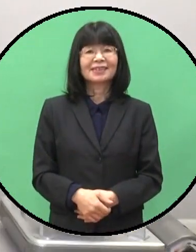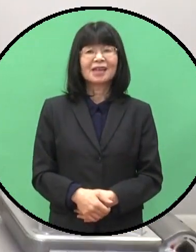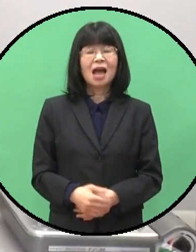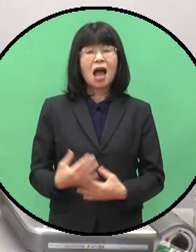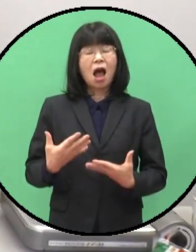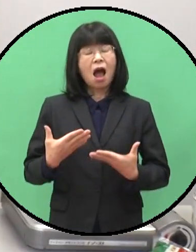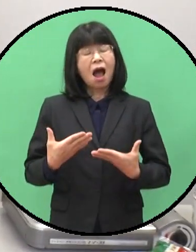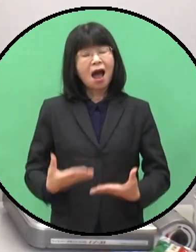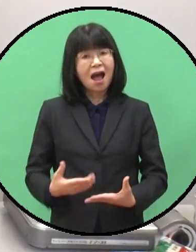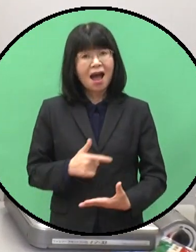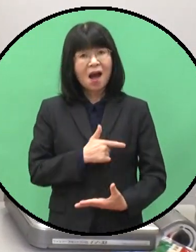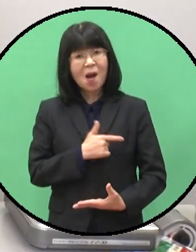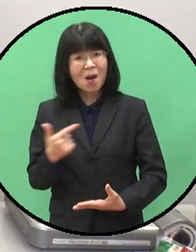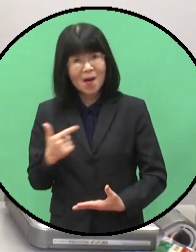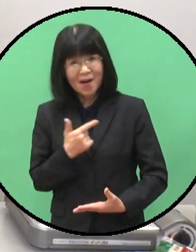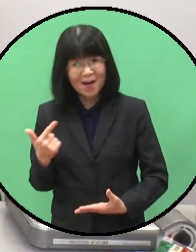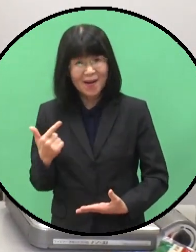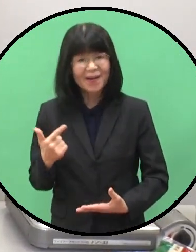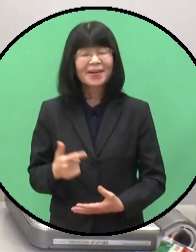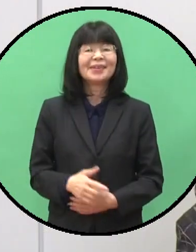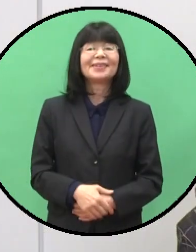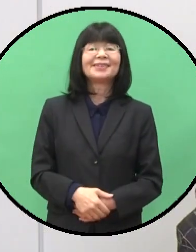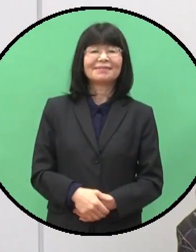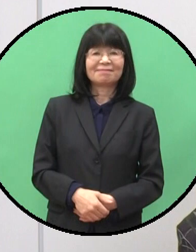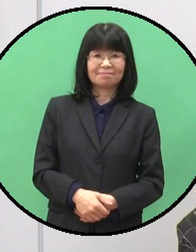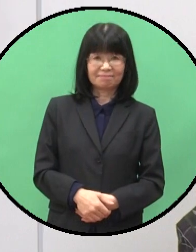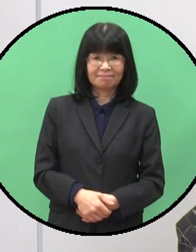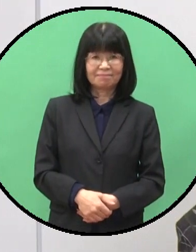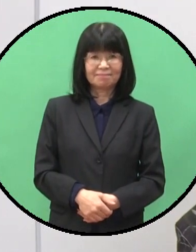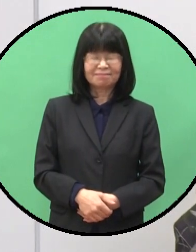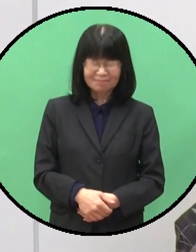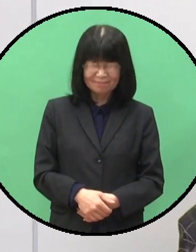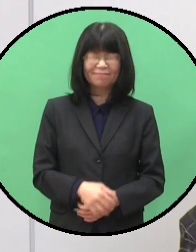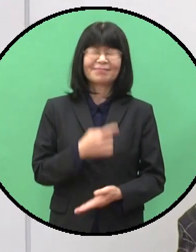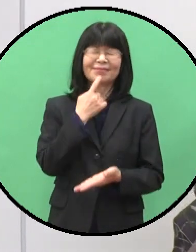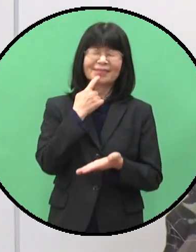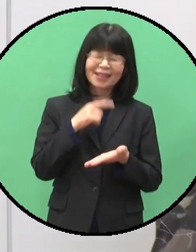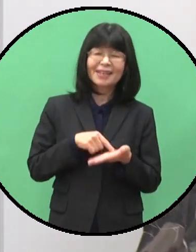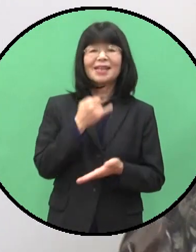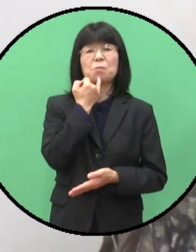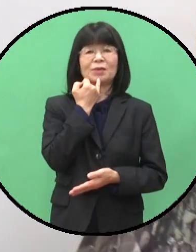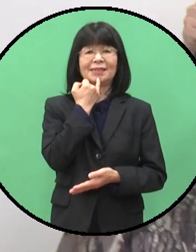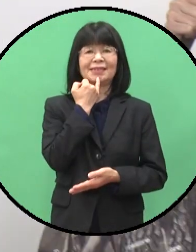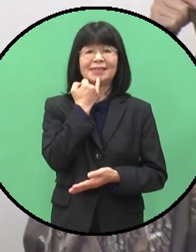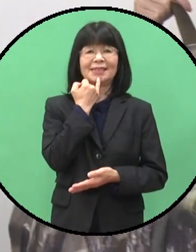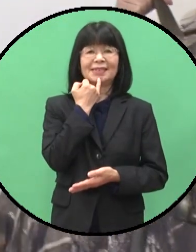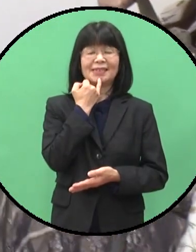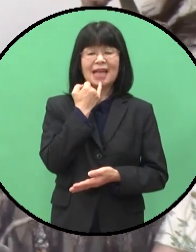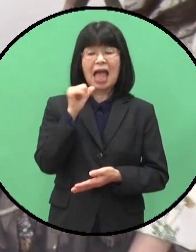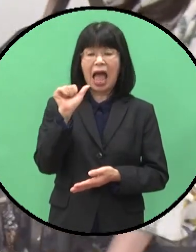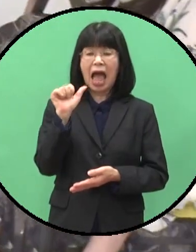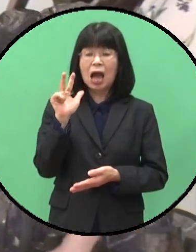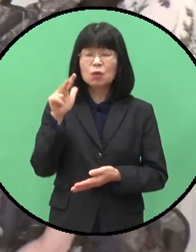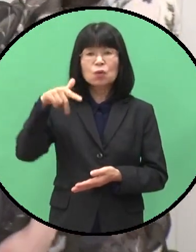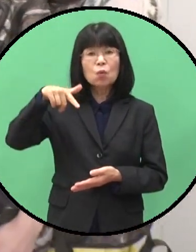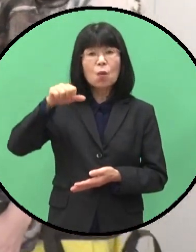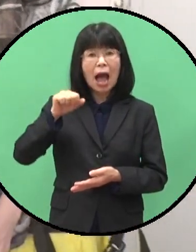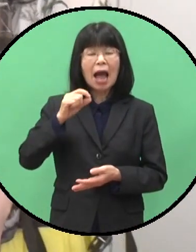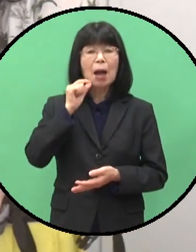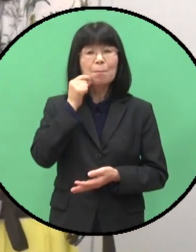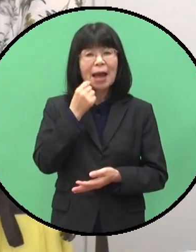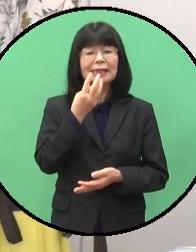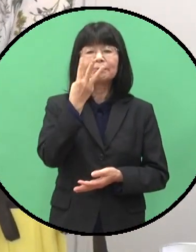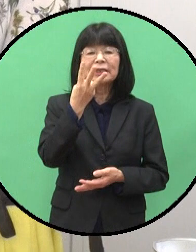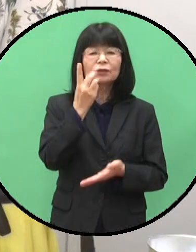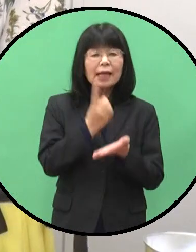これ かなり重たいですね 窒素でもいいので、アルファ米3色とかでもいいので、